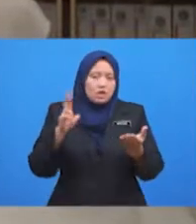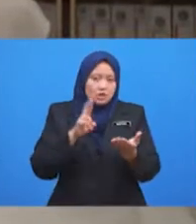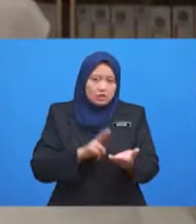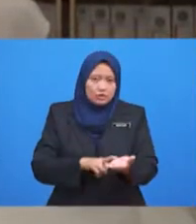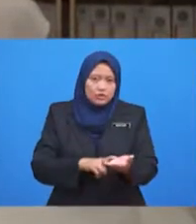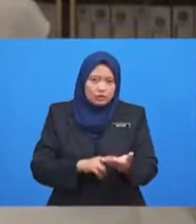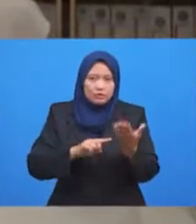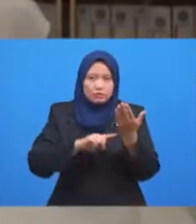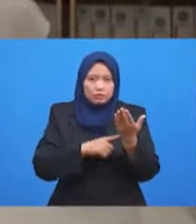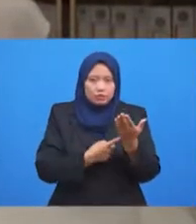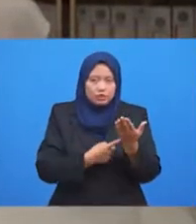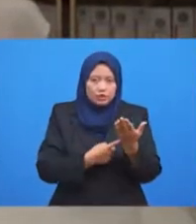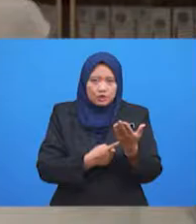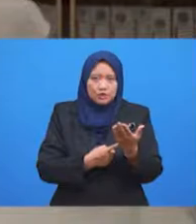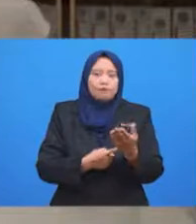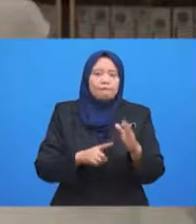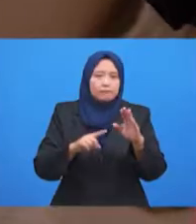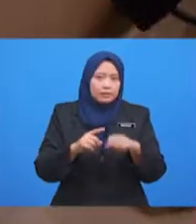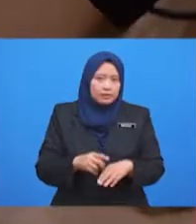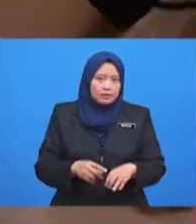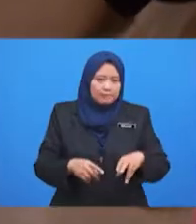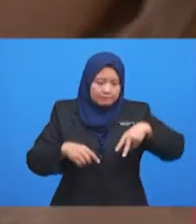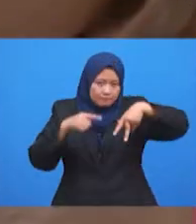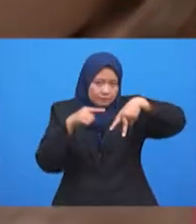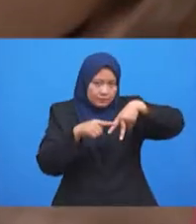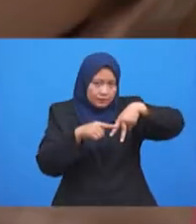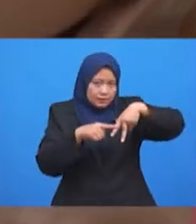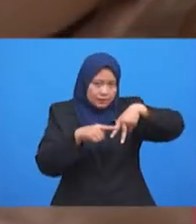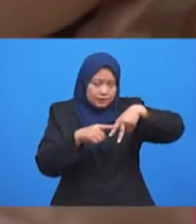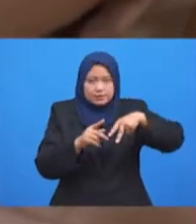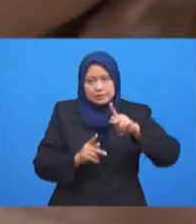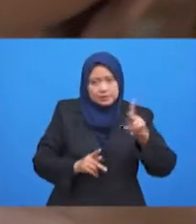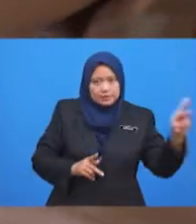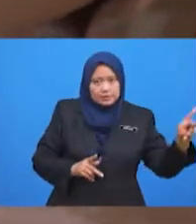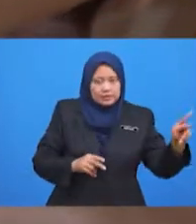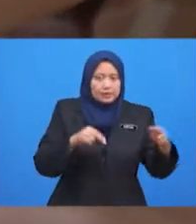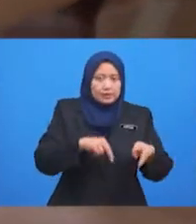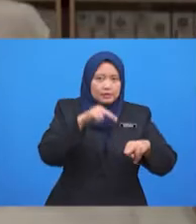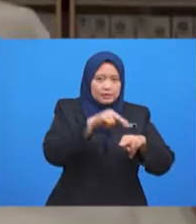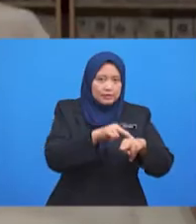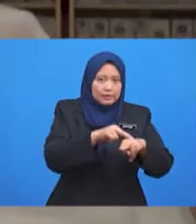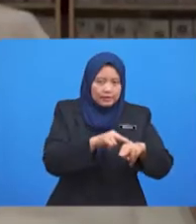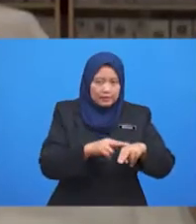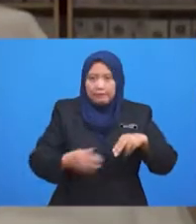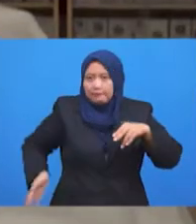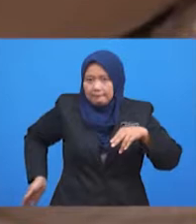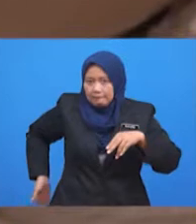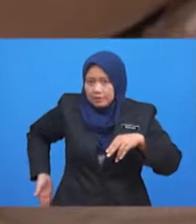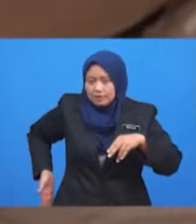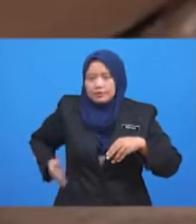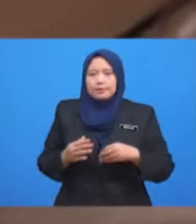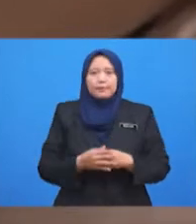rawatan akan dimulakan di bahagian belakang betis kiri naik ke bahagian belakang paha.